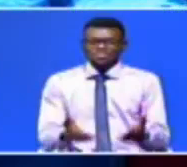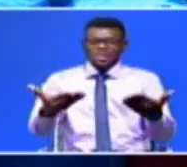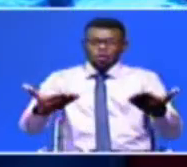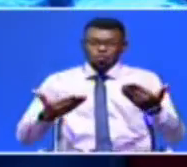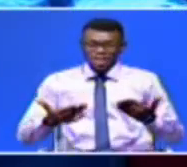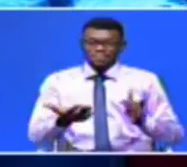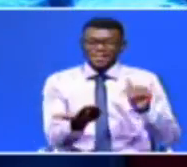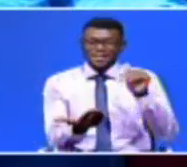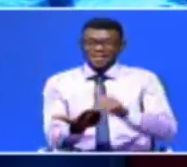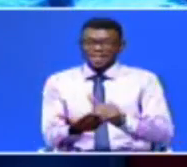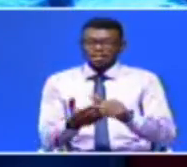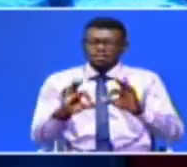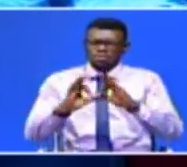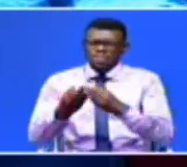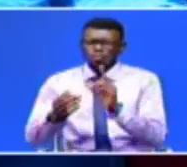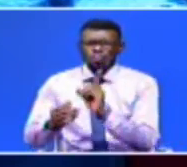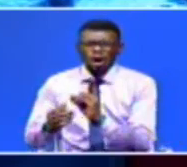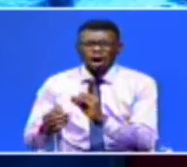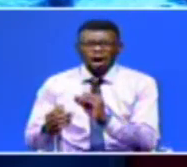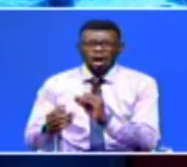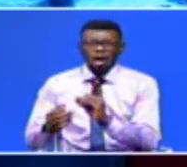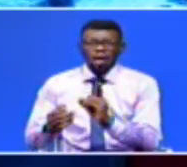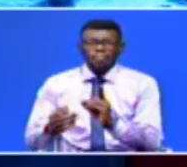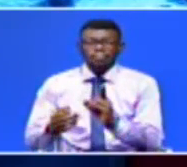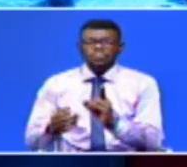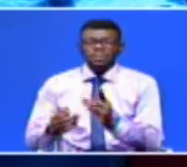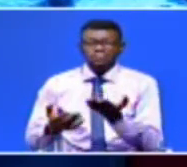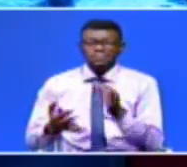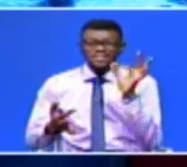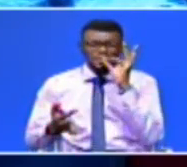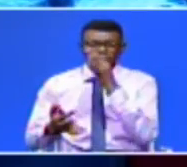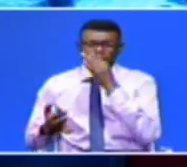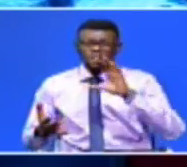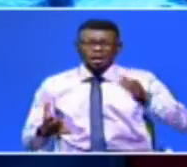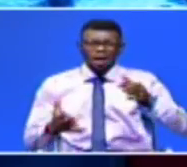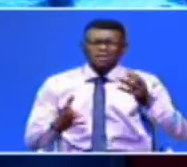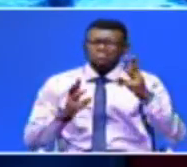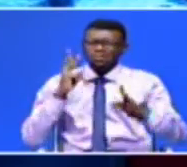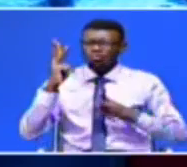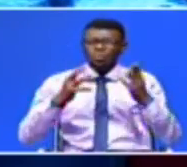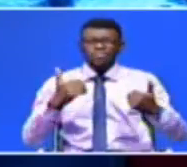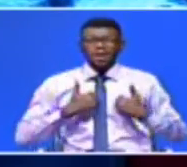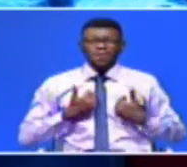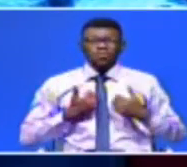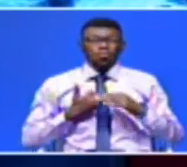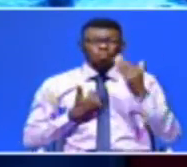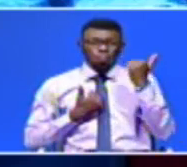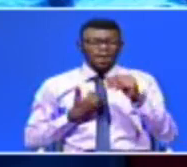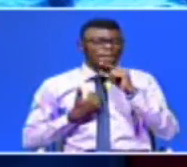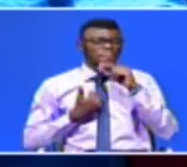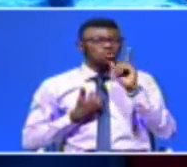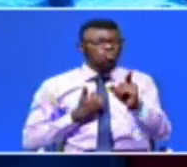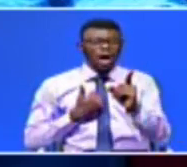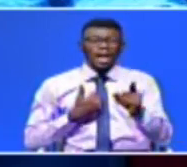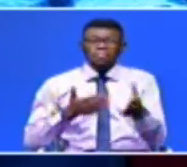Karibu tena mtazamaji. Familia moja kijijini Ndaro Karatina katika kaunti ya Nyeri imebaki yenye wasiwasi baada ya mzee wa boma kupotea